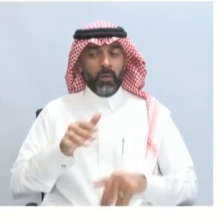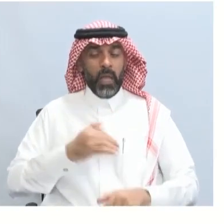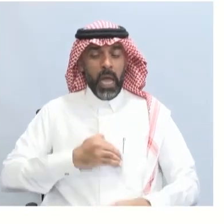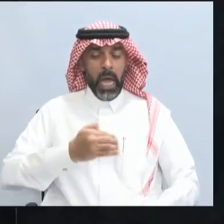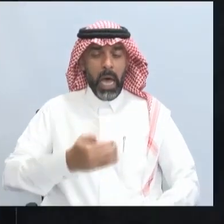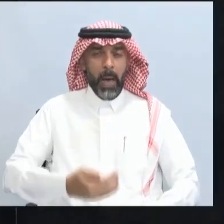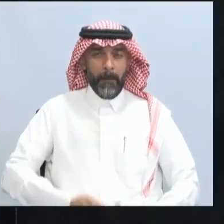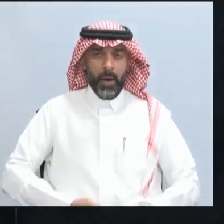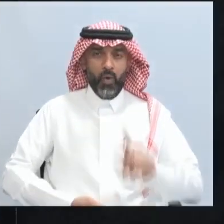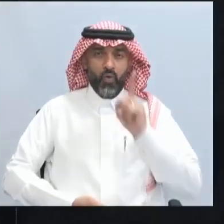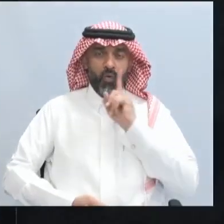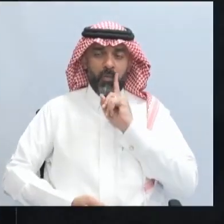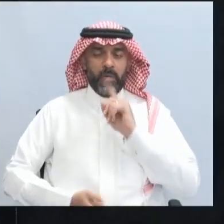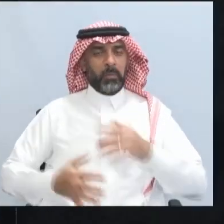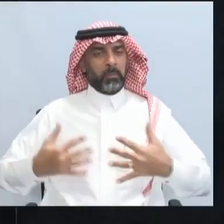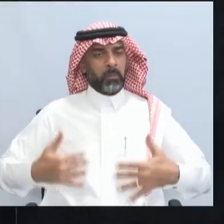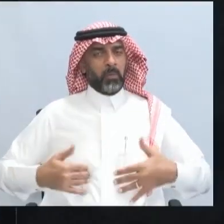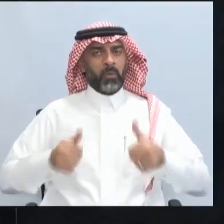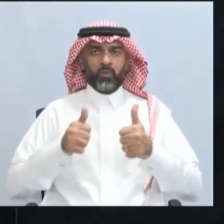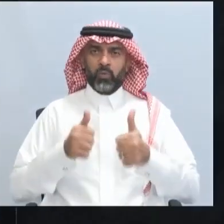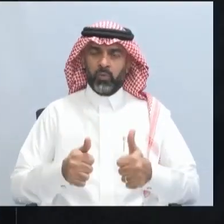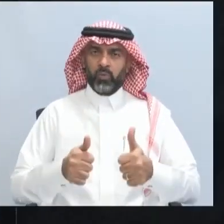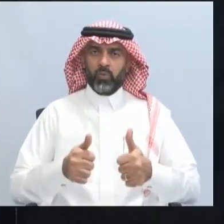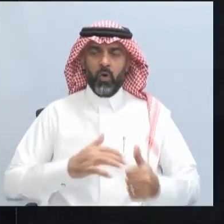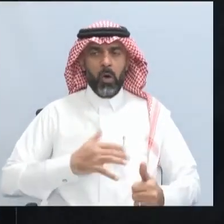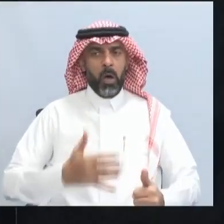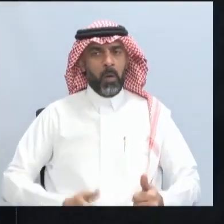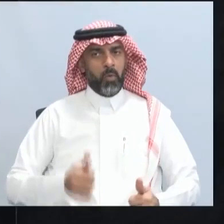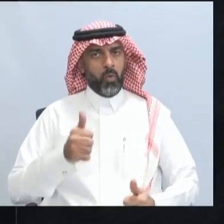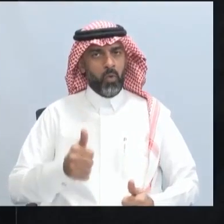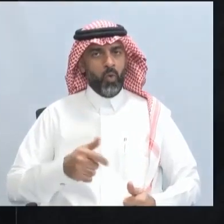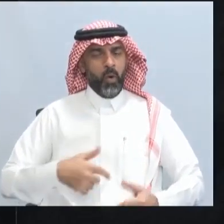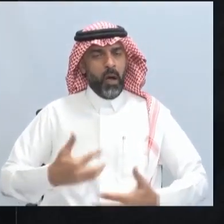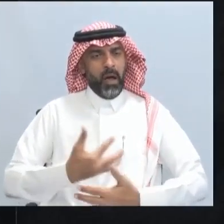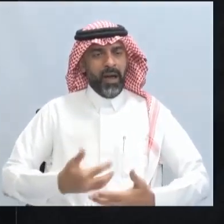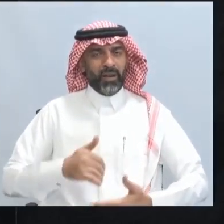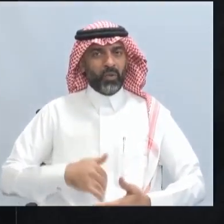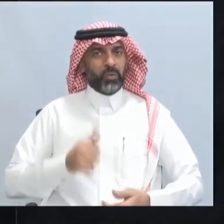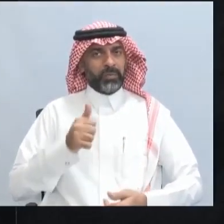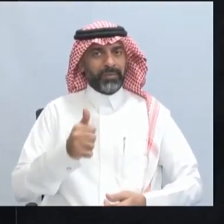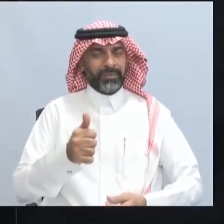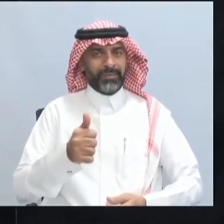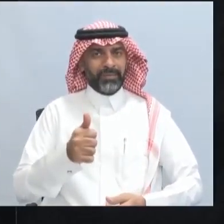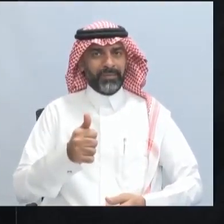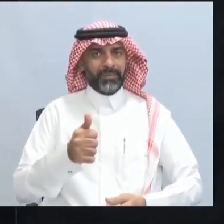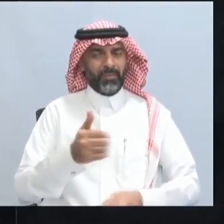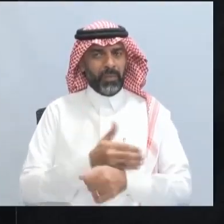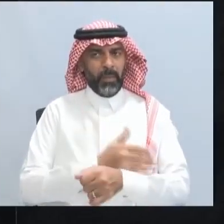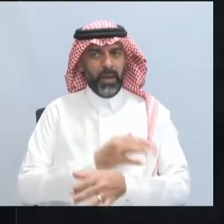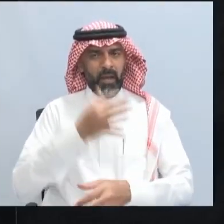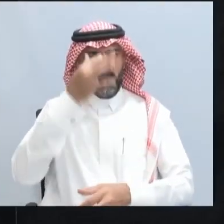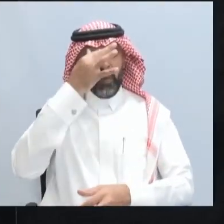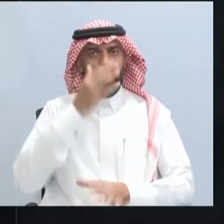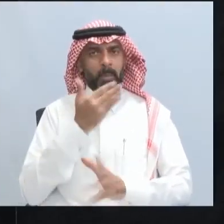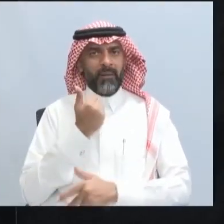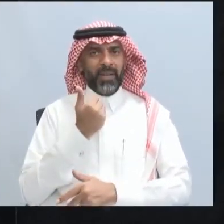حمله وقد استكن في اثناء حمله مستكر بمعنى ان حياته مستقره اذ ان